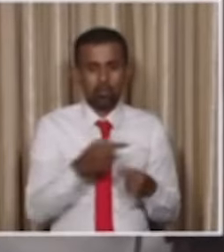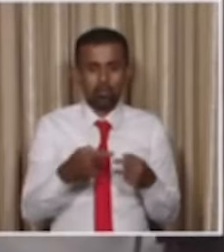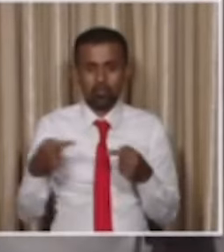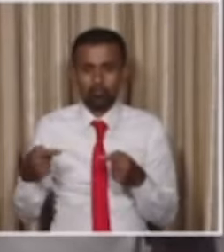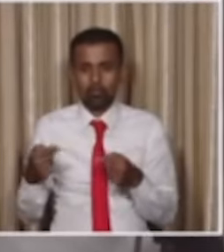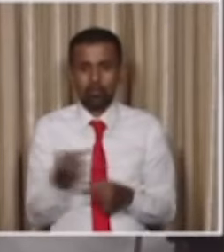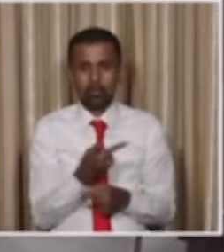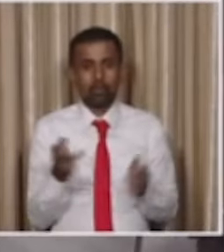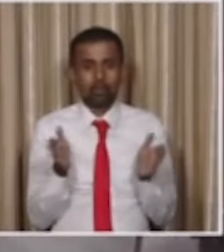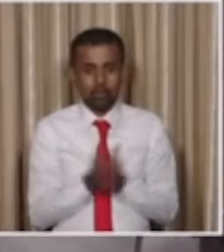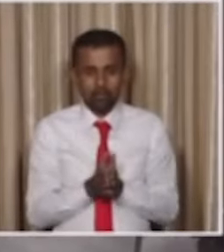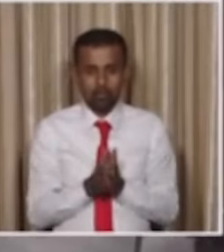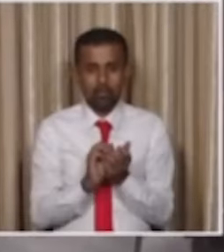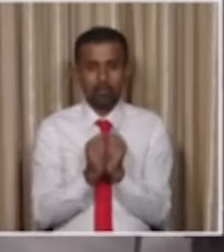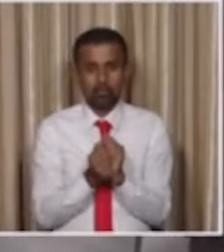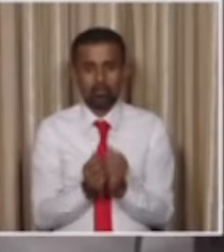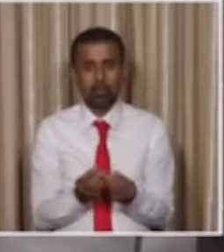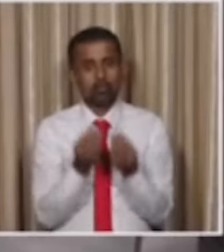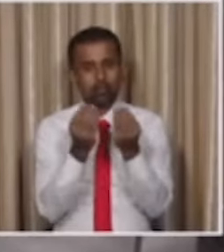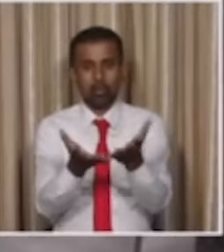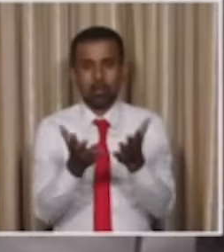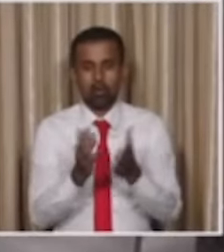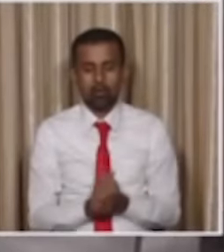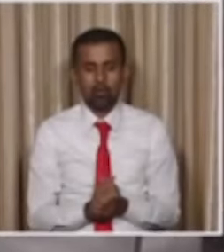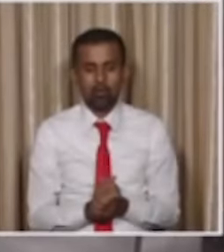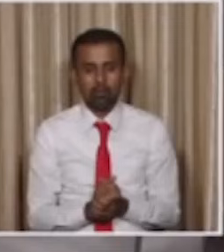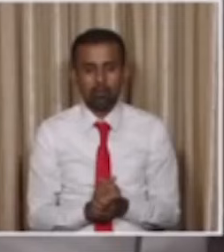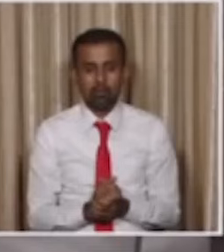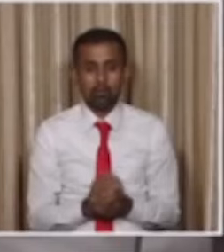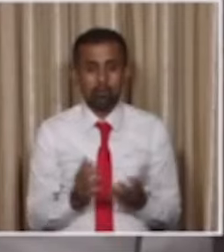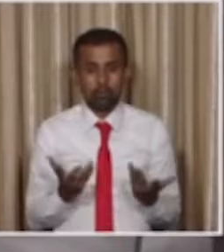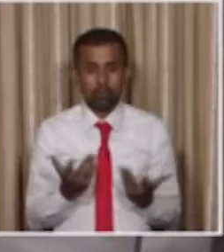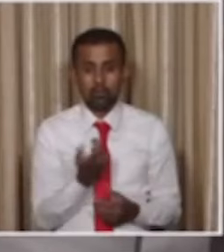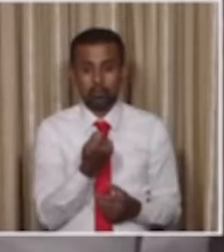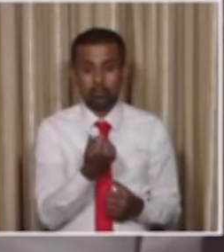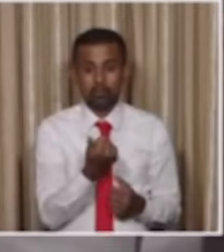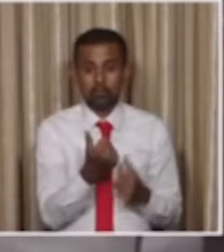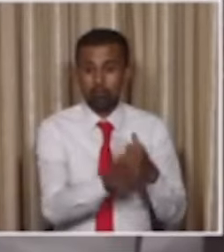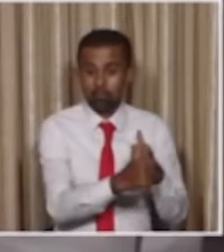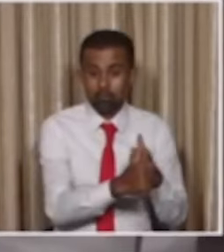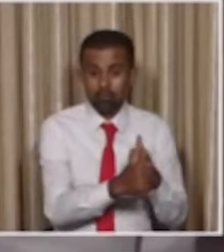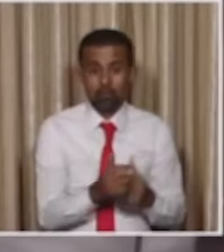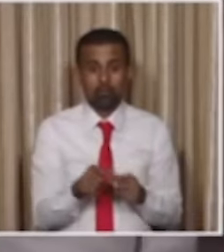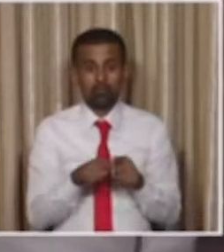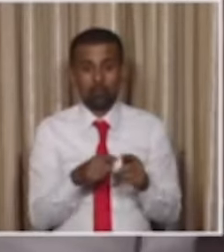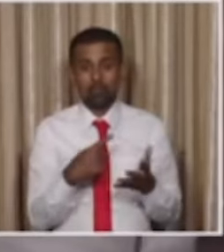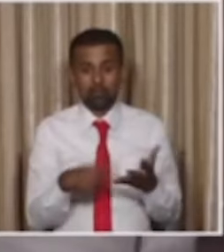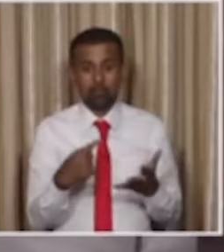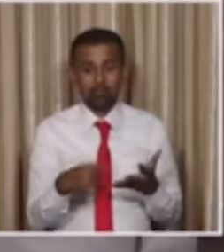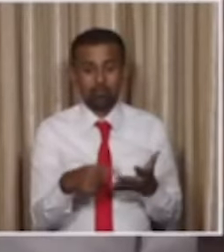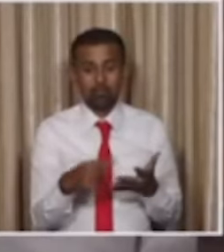වෙලා අපි ඒ සංශෝධනය දුන්නයිද. මොකද ඒකට හේතුව නැත්තම් මුදල් අච්චු ගැසීම ඒ වගේ කරුණු